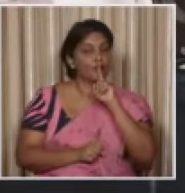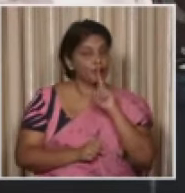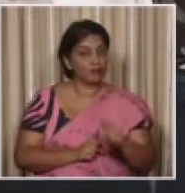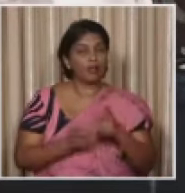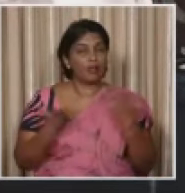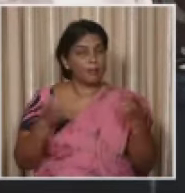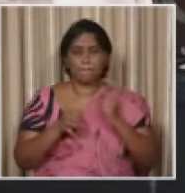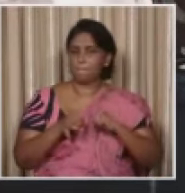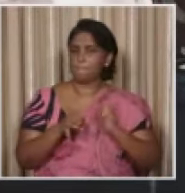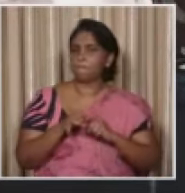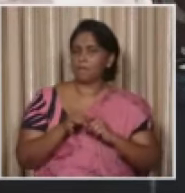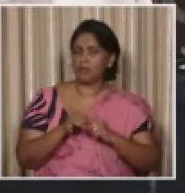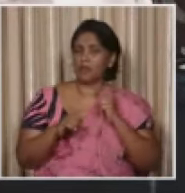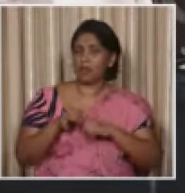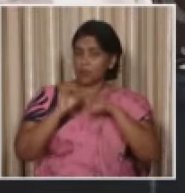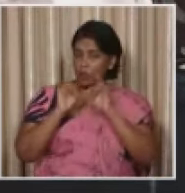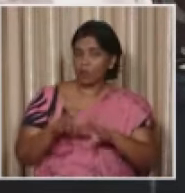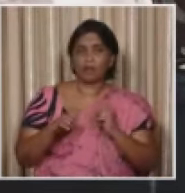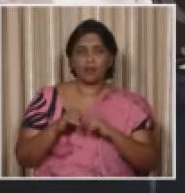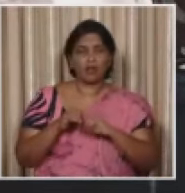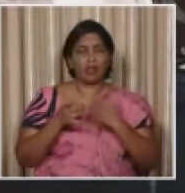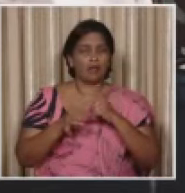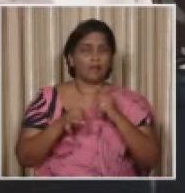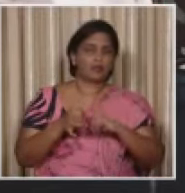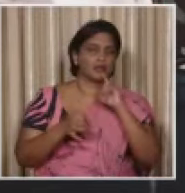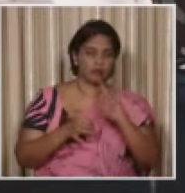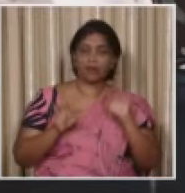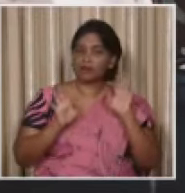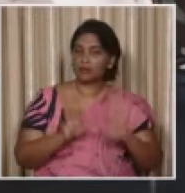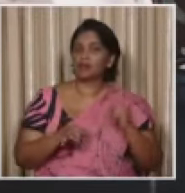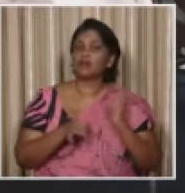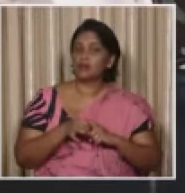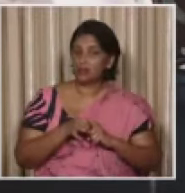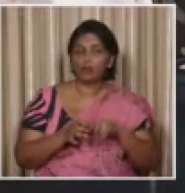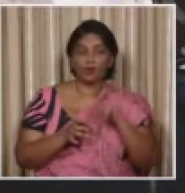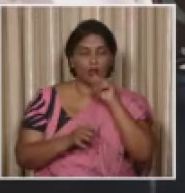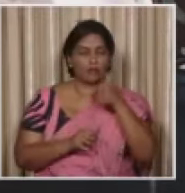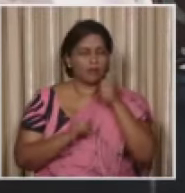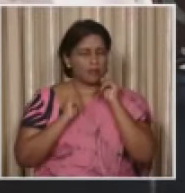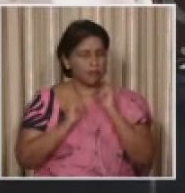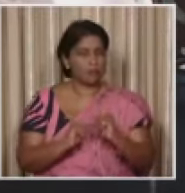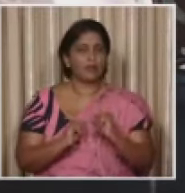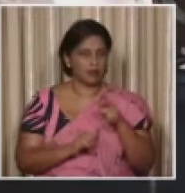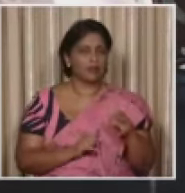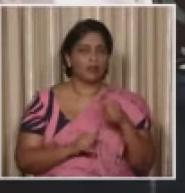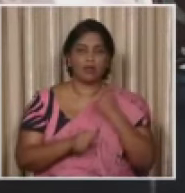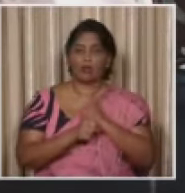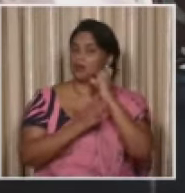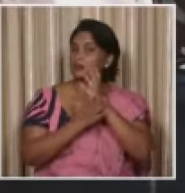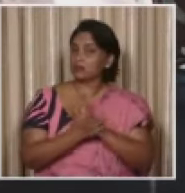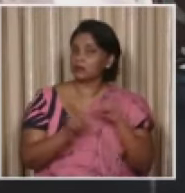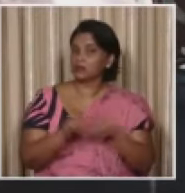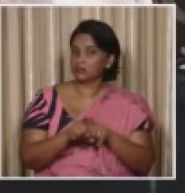නැති ප්‍රශ්න ඇති ප්‍රශ්න ඕන තරම් තියදී නැති ප්‍රශ්න මතු කරනවා මේ ප්‍රශ්නය අතිශයම වයානකයි ආණ්ඩු ක්‍රම ව්‍යවස්ථාව